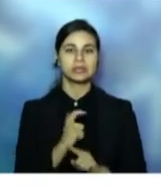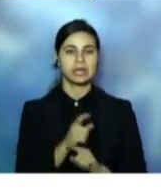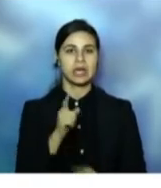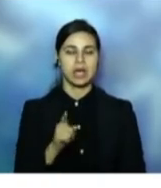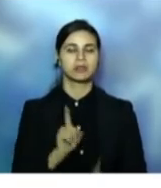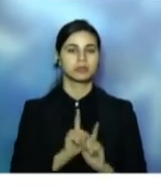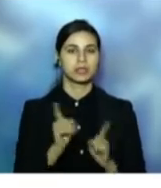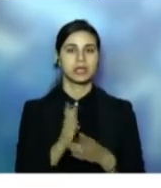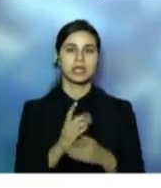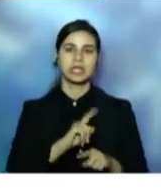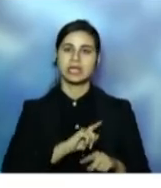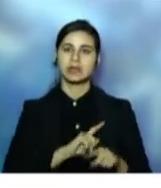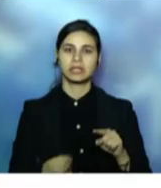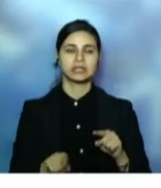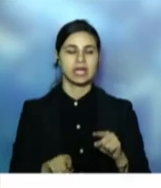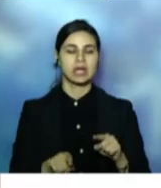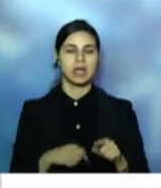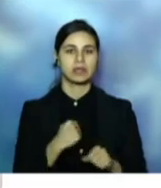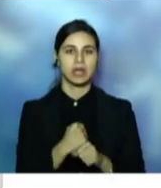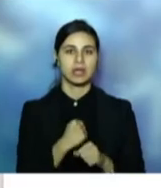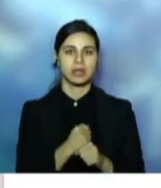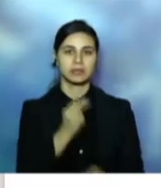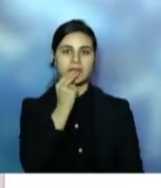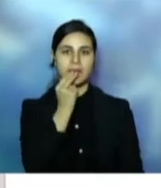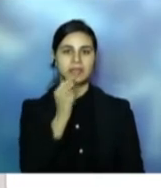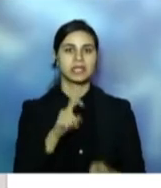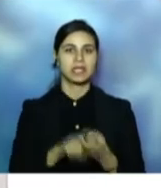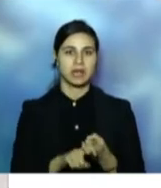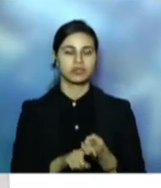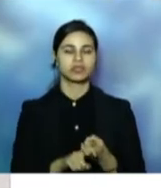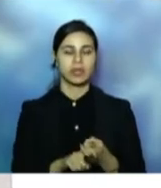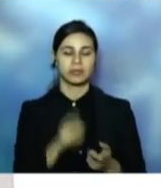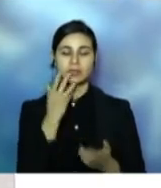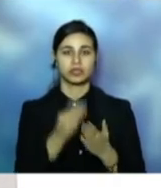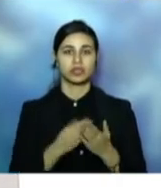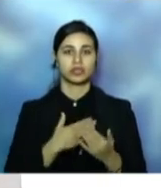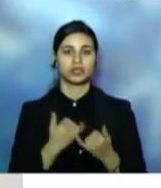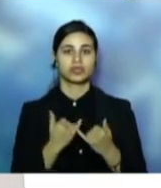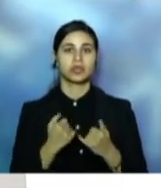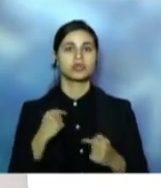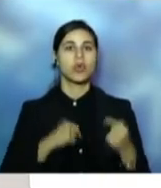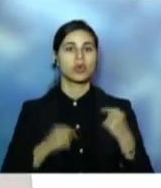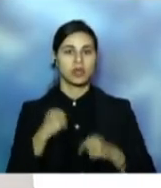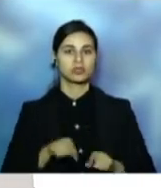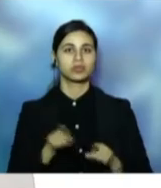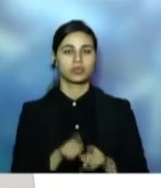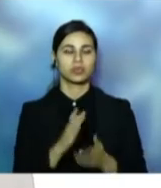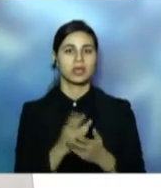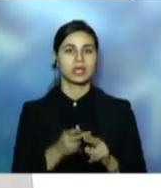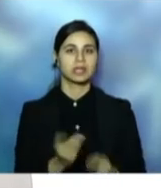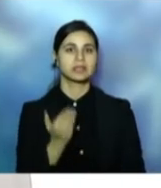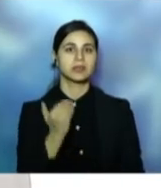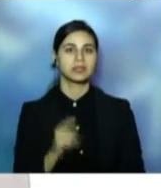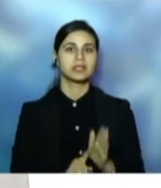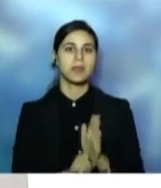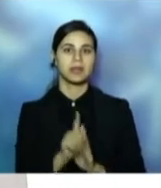ის მყისიერად გამომუშავდება, ვთქვათ, კვებასთან დაკავშირებით და ახლა ჩვენს ორგანიზმშიც მიდის, ეს უკვე მისი